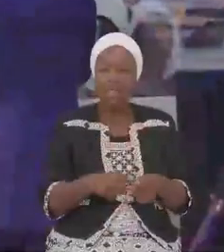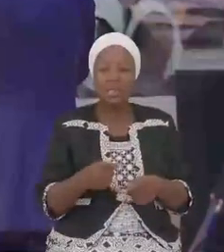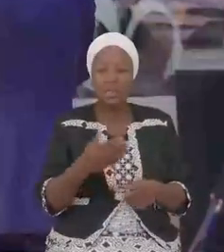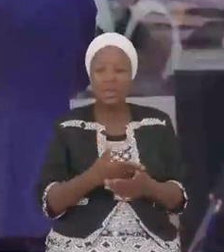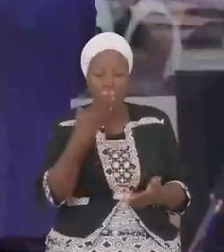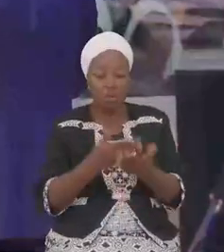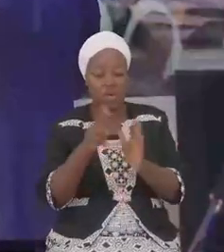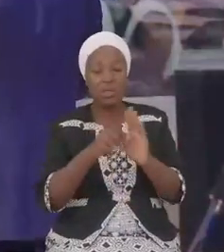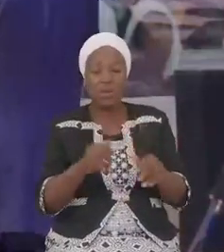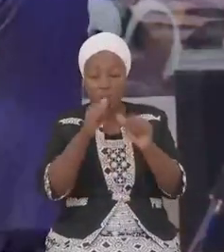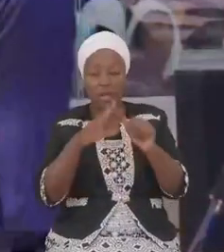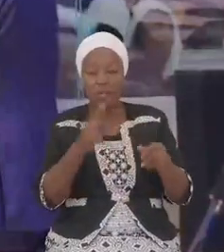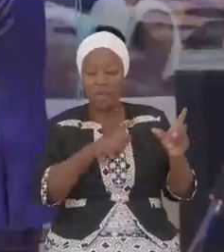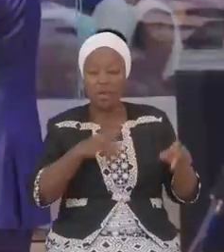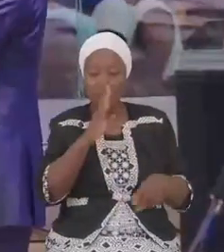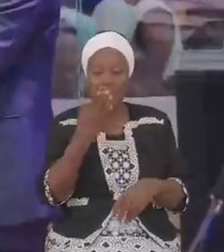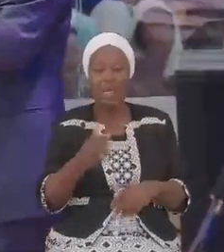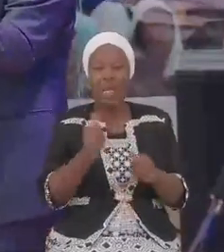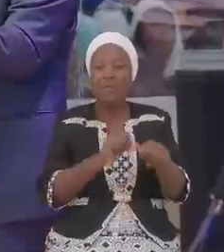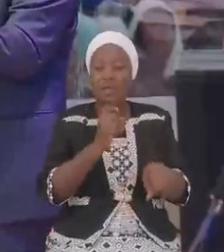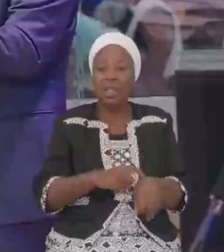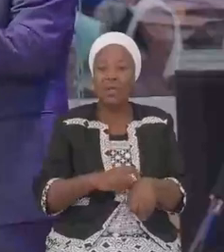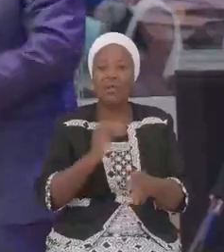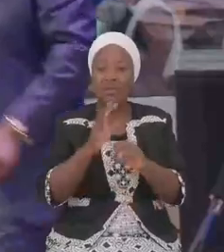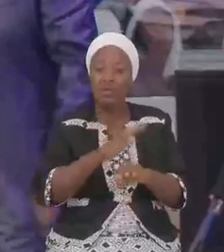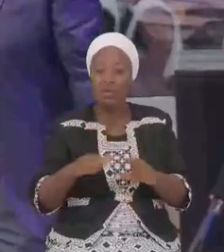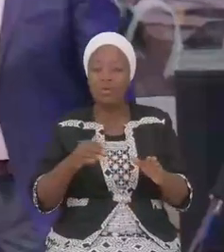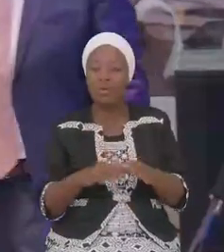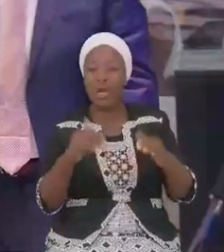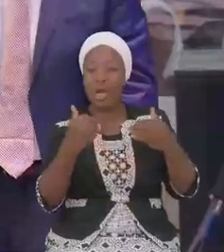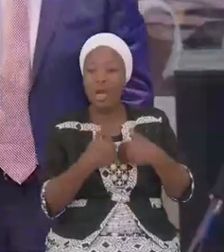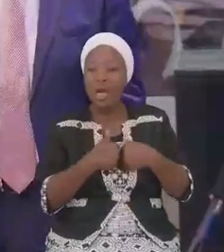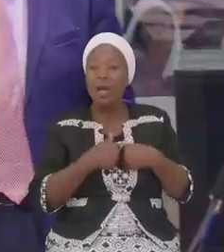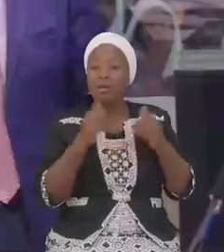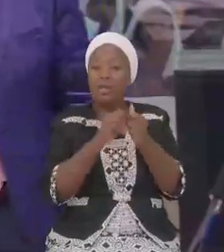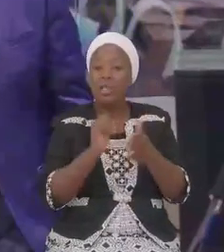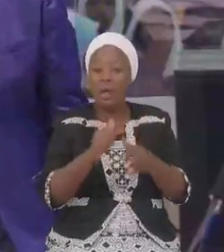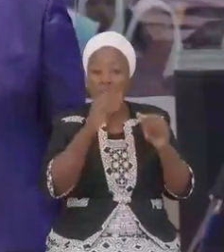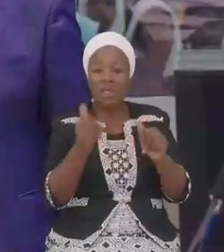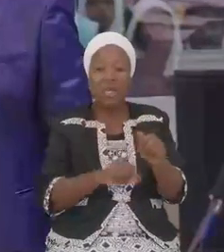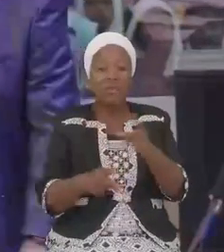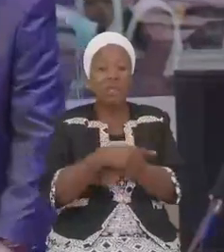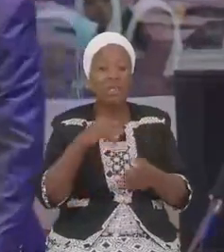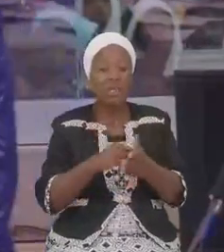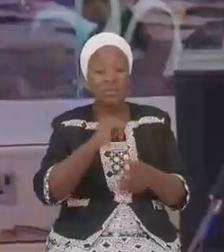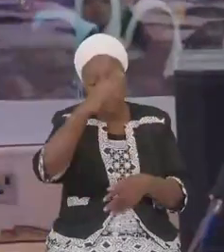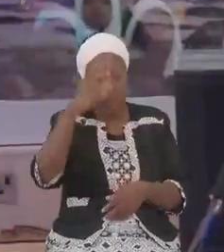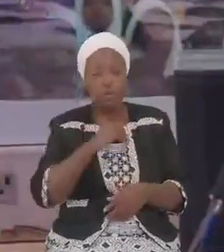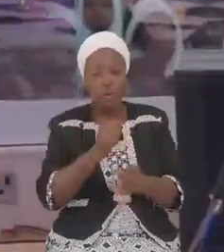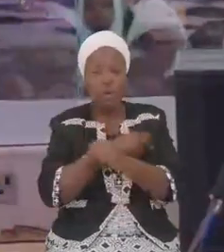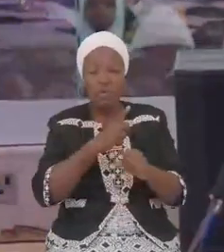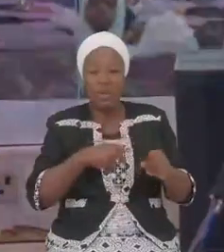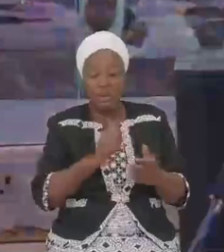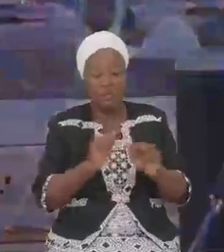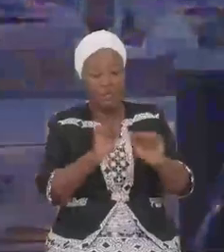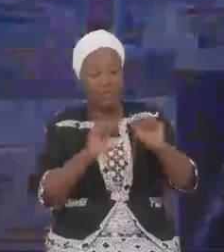bénédictions de Dieu seront là à tout moment. Il va te combler de bénédictions chaque jour. Parce que tu aimes le Seigneur, tu crains le Seigneur, tu